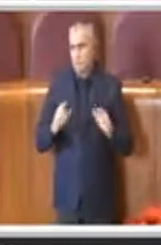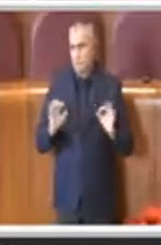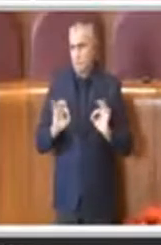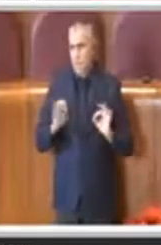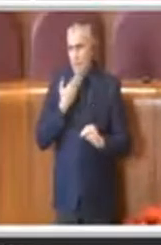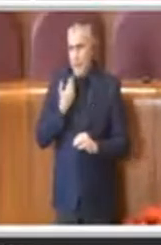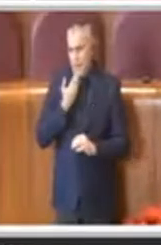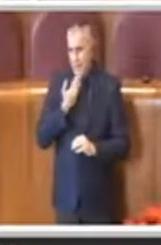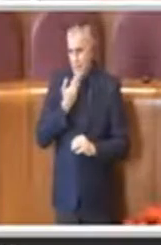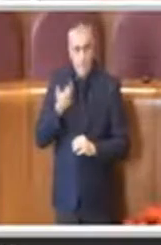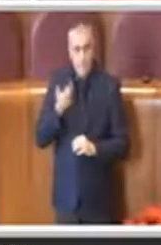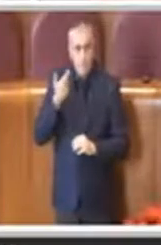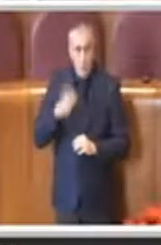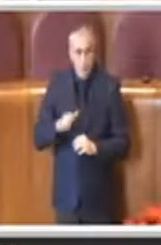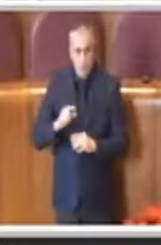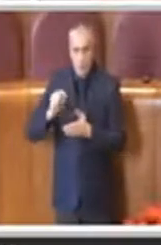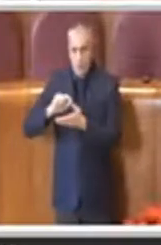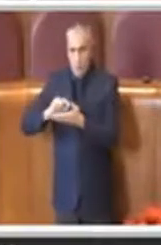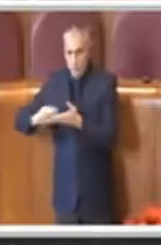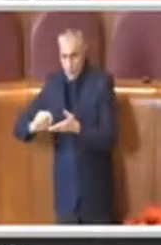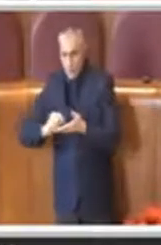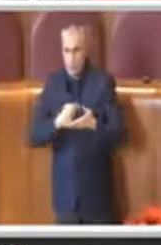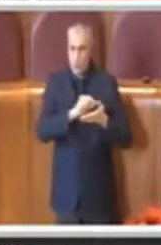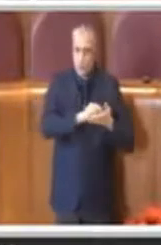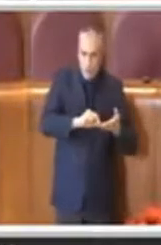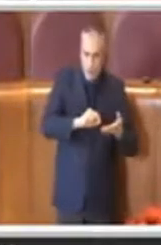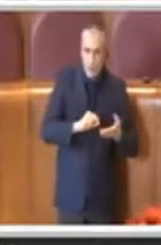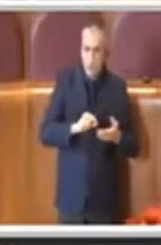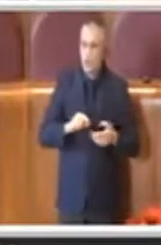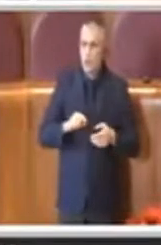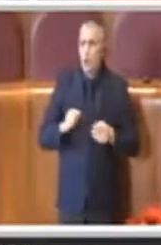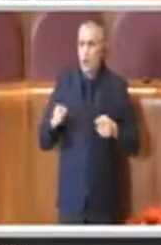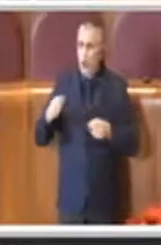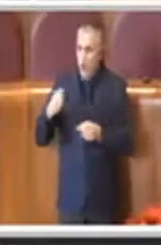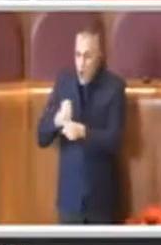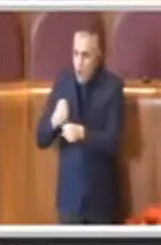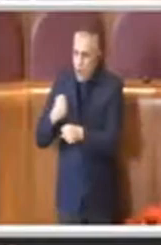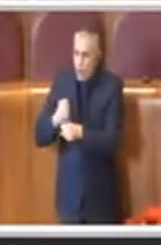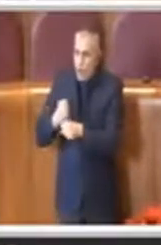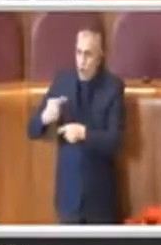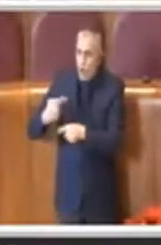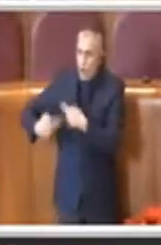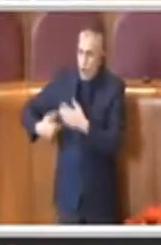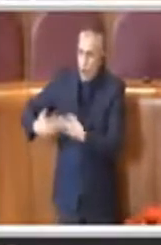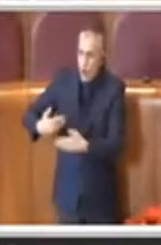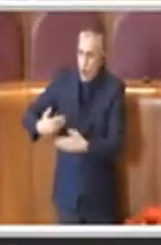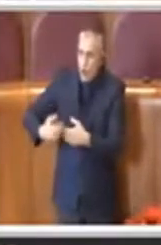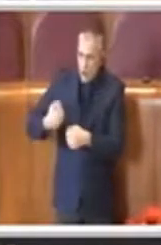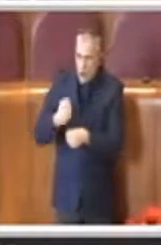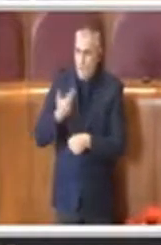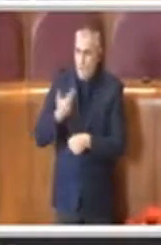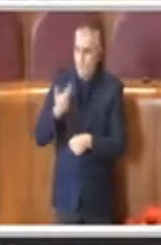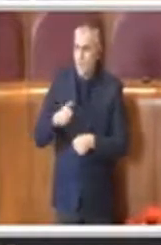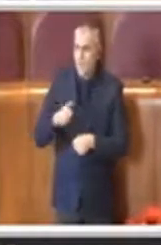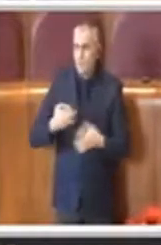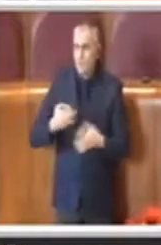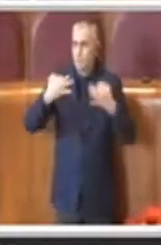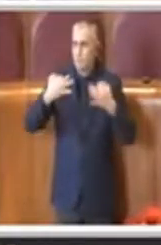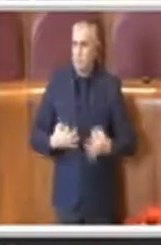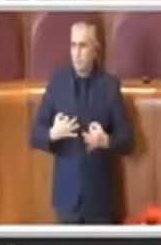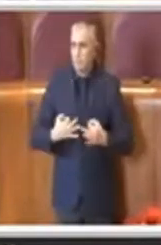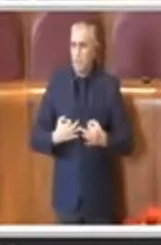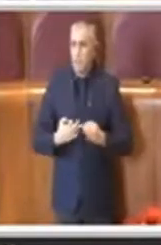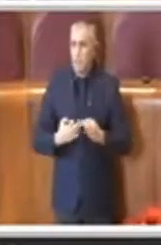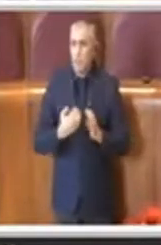le occasioni gli uffici ci hanno detto che stavano ancora lavorando per definire le modalità di attuazione di queste